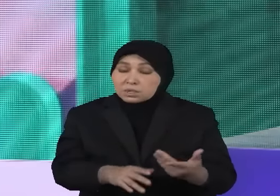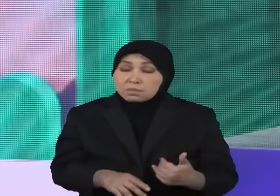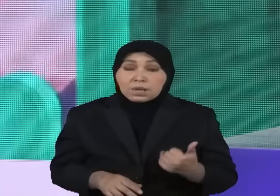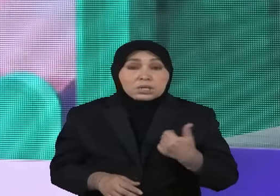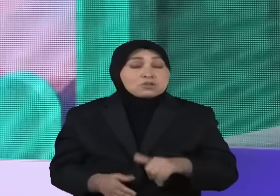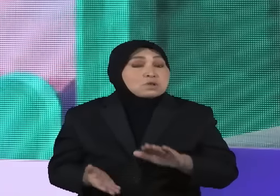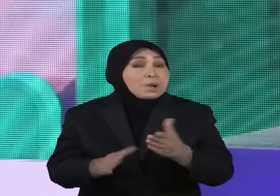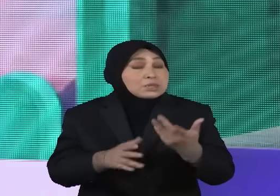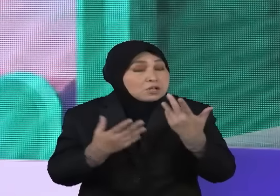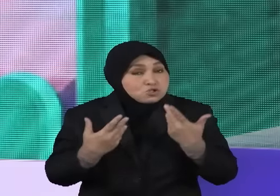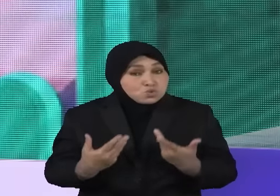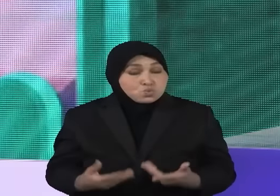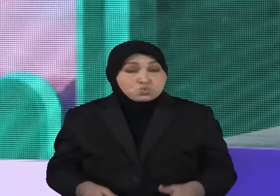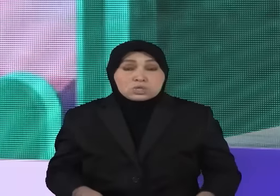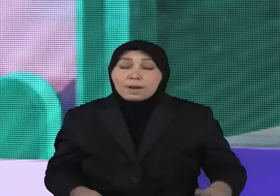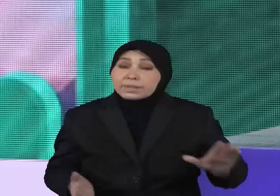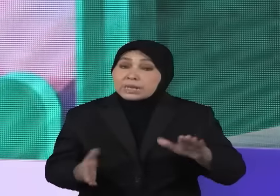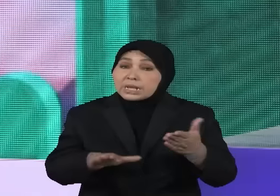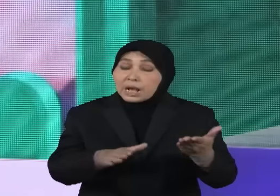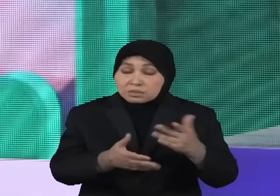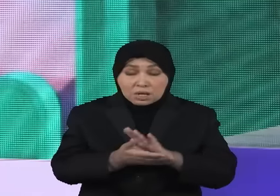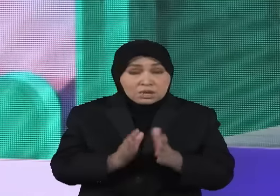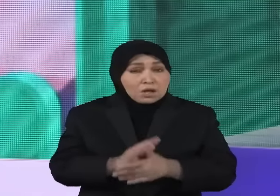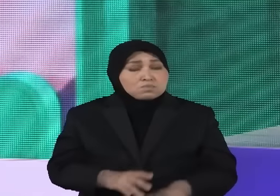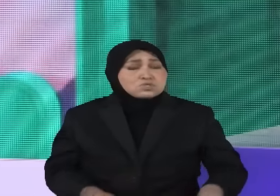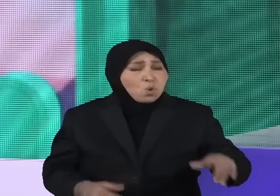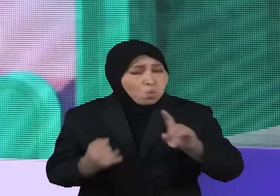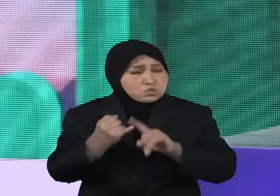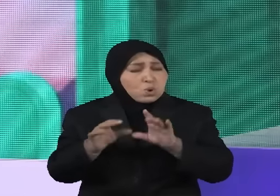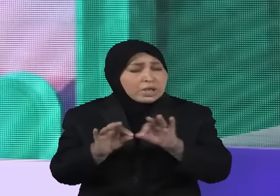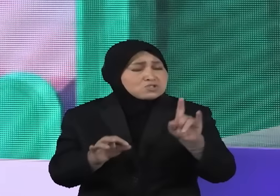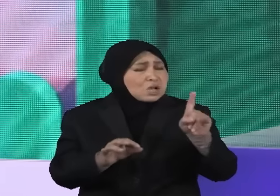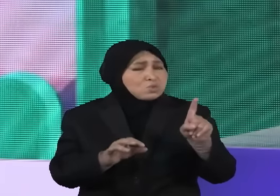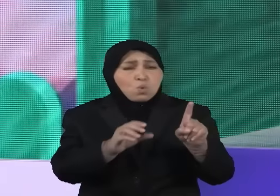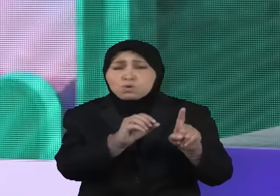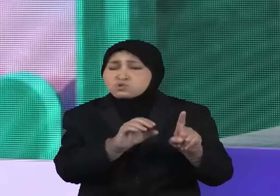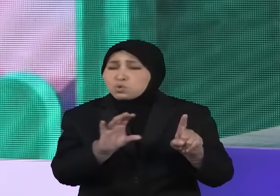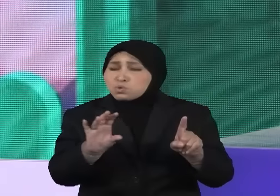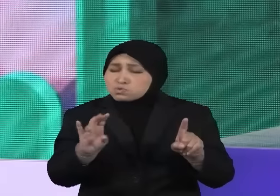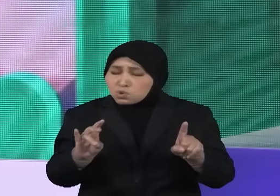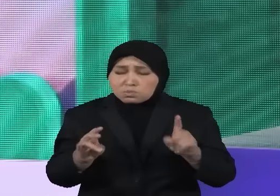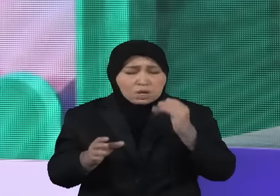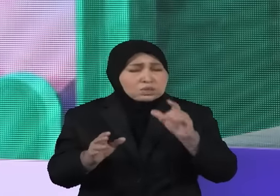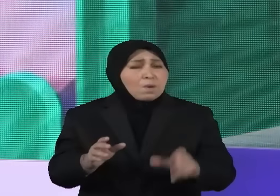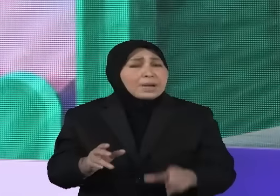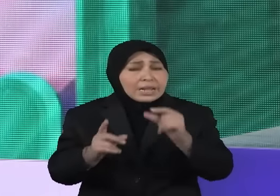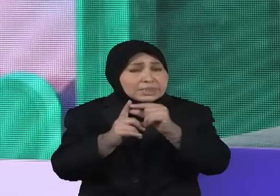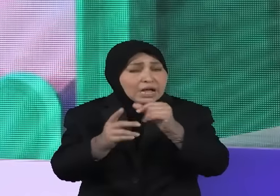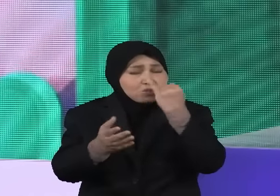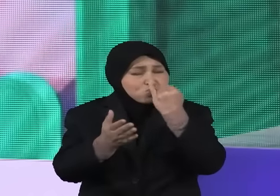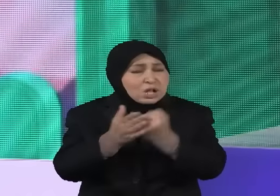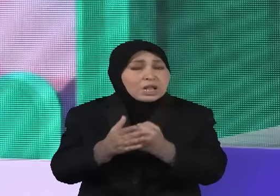itu sudah pun pergi. Jadi kalau kita perasan di hujung ayat 107 Allah menggunakan perkataan al-zalimin, dan di hujung